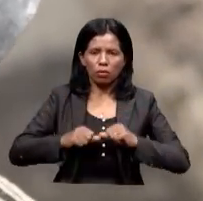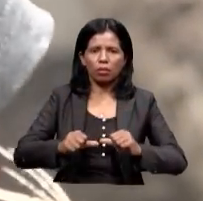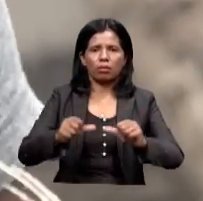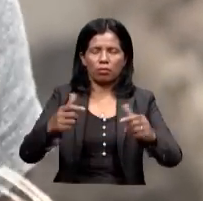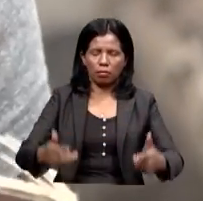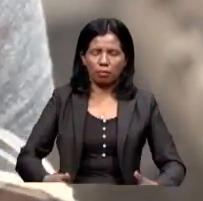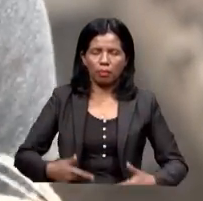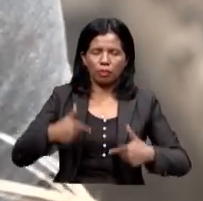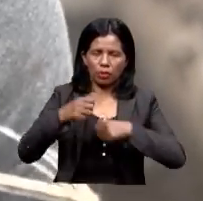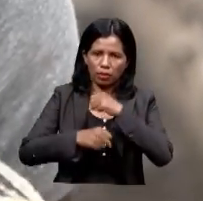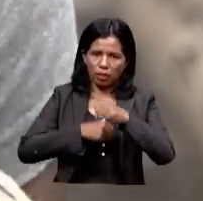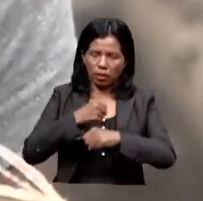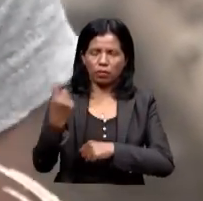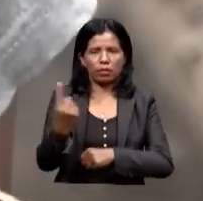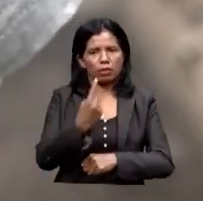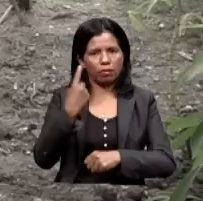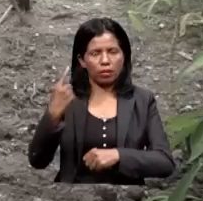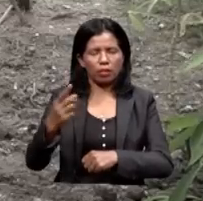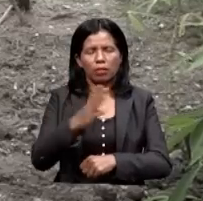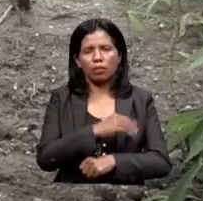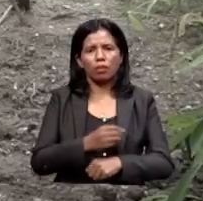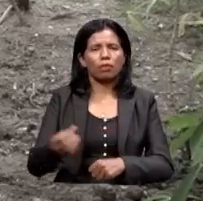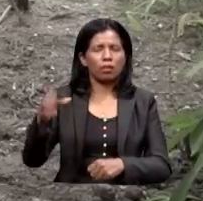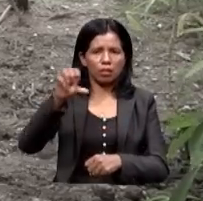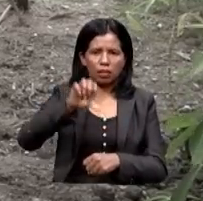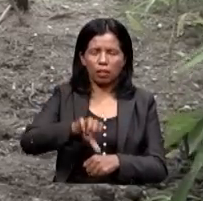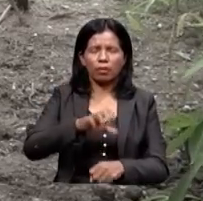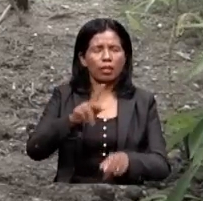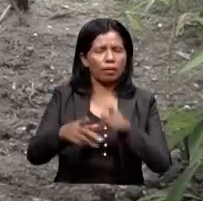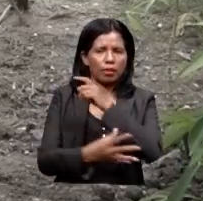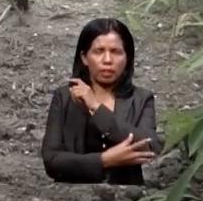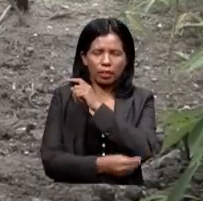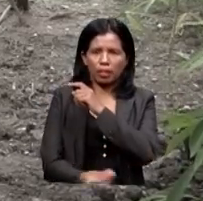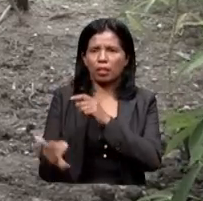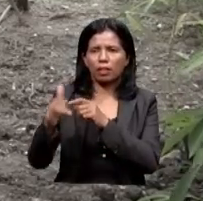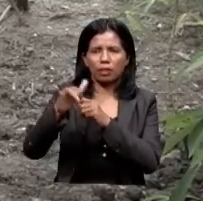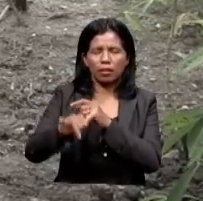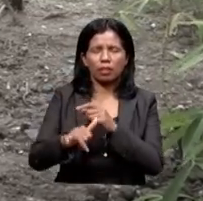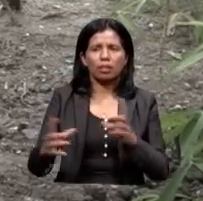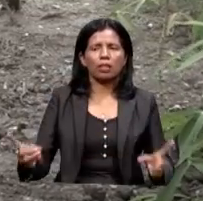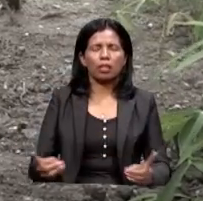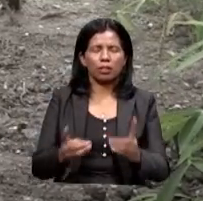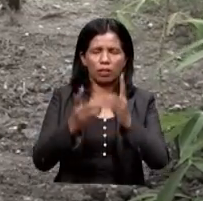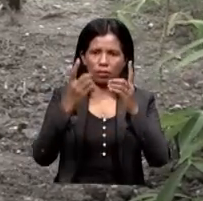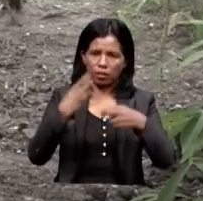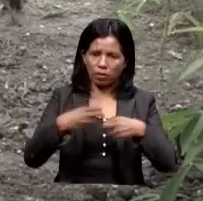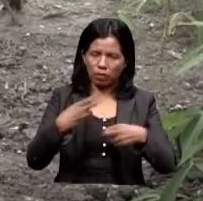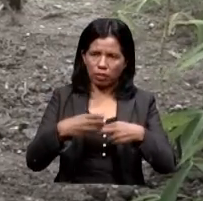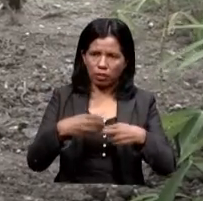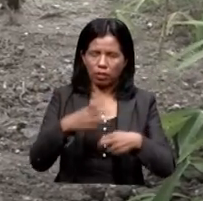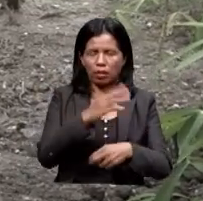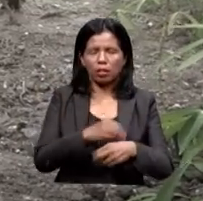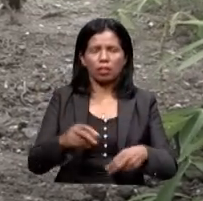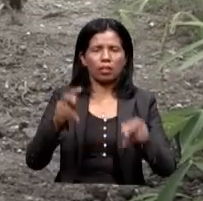ia sofrimento no atliutang povo vulnerável hirakne se enfrenta dificuldade ba